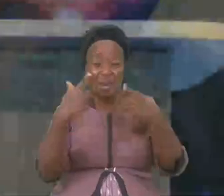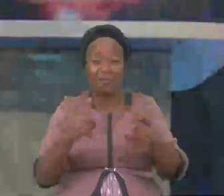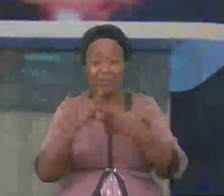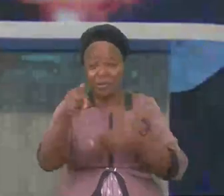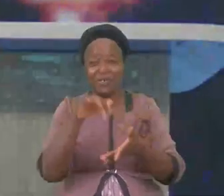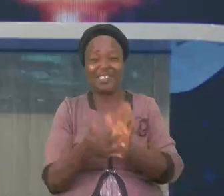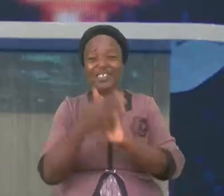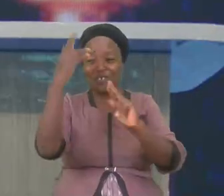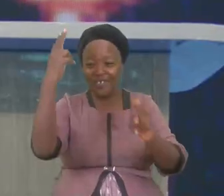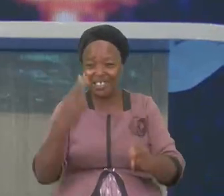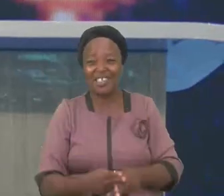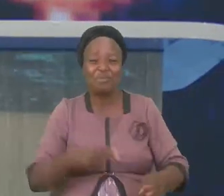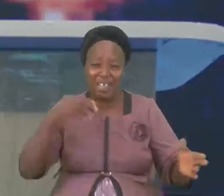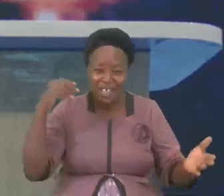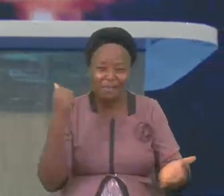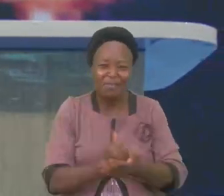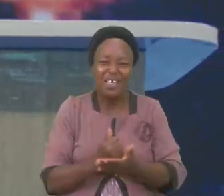Amen.